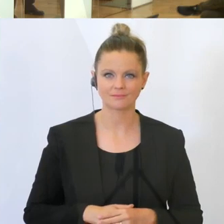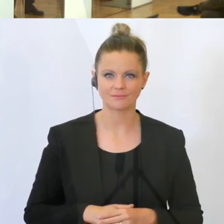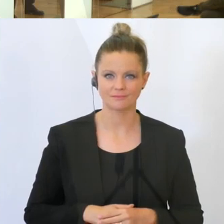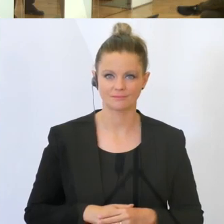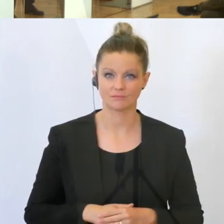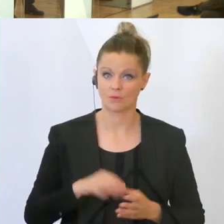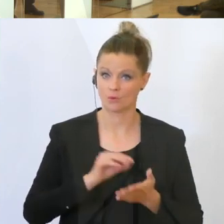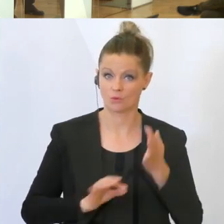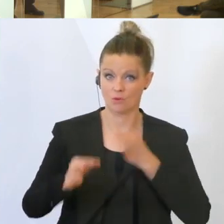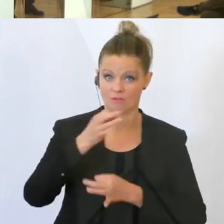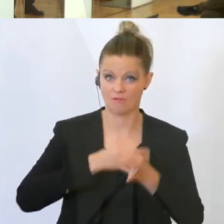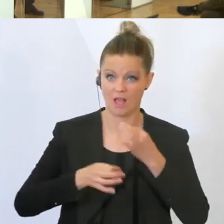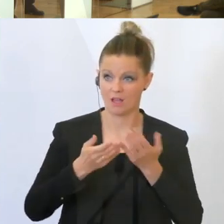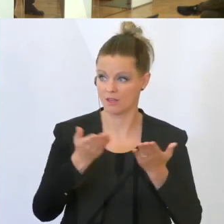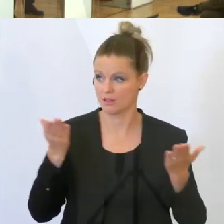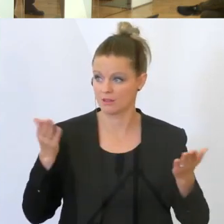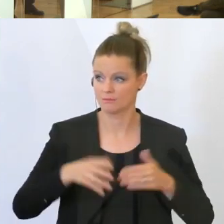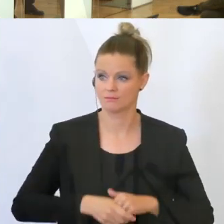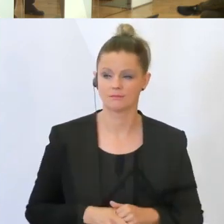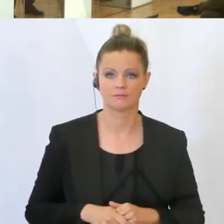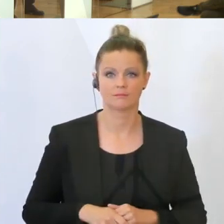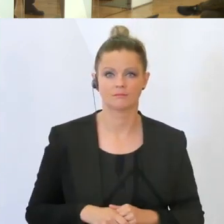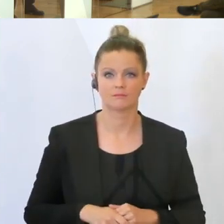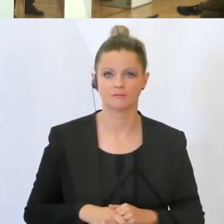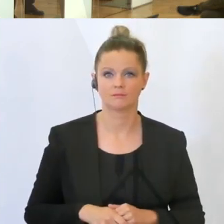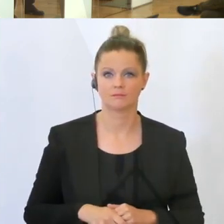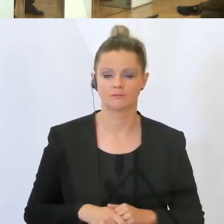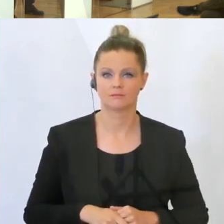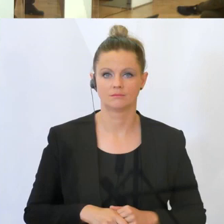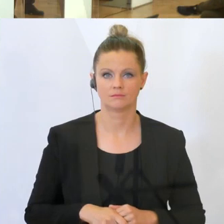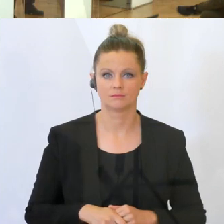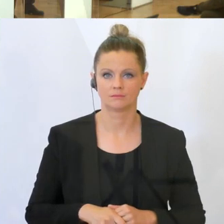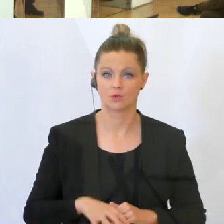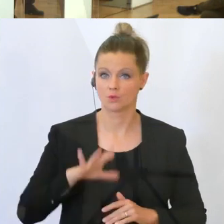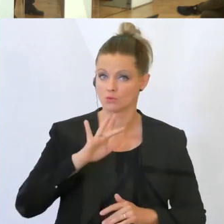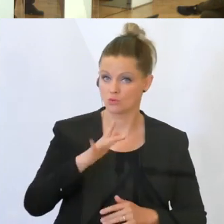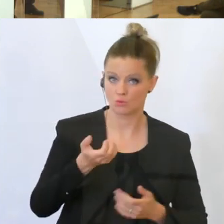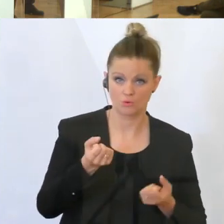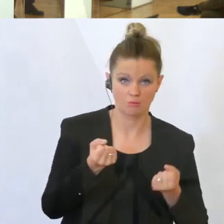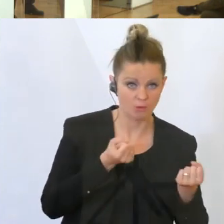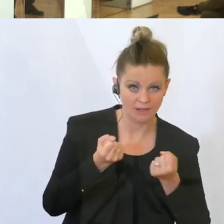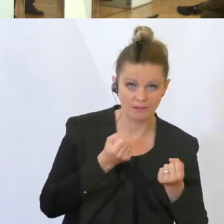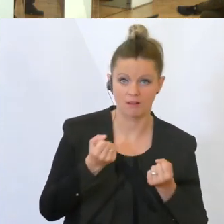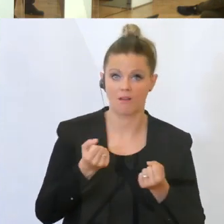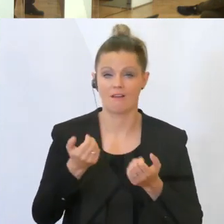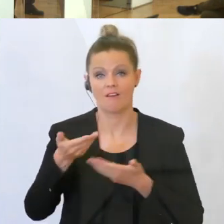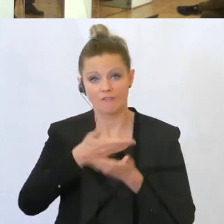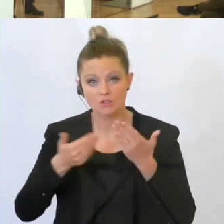Dankeschön. Gibt es weitere Fragen Ihrerseits? Fragen an die Politiker, an die Vertreter aus der